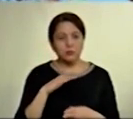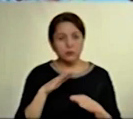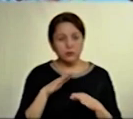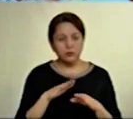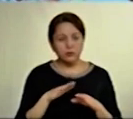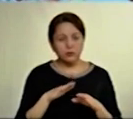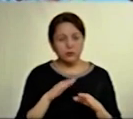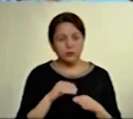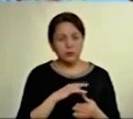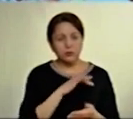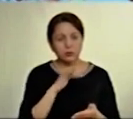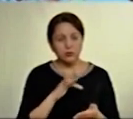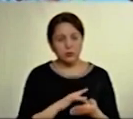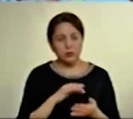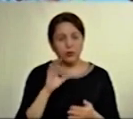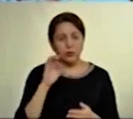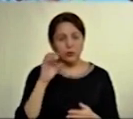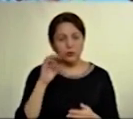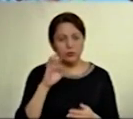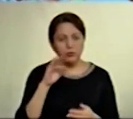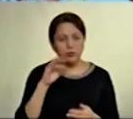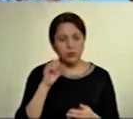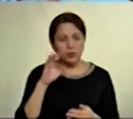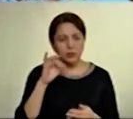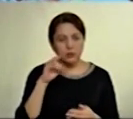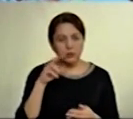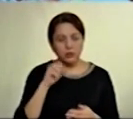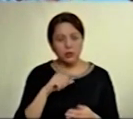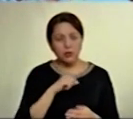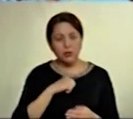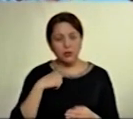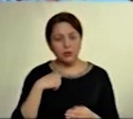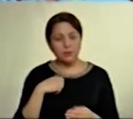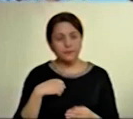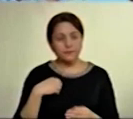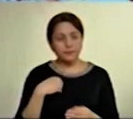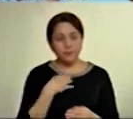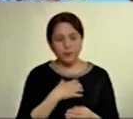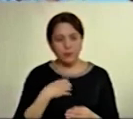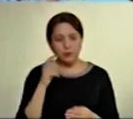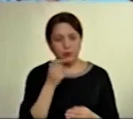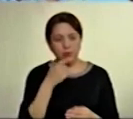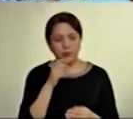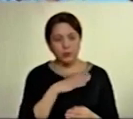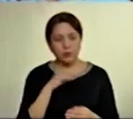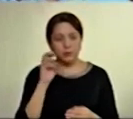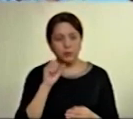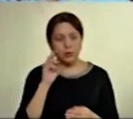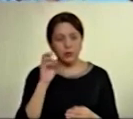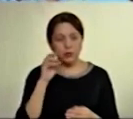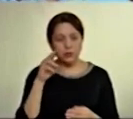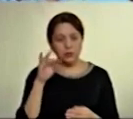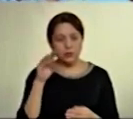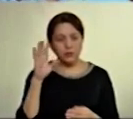degan shahri ostonasida demak, eng asosiy jang bo'lib o'tgan ekan Makedonlar va Yunonlar